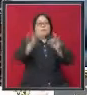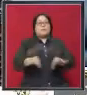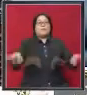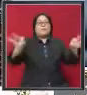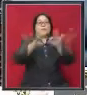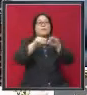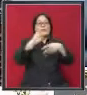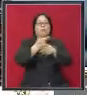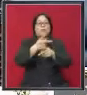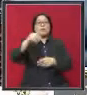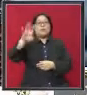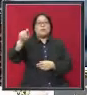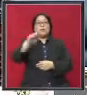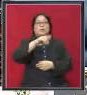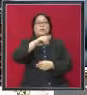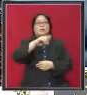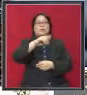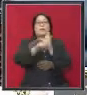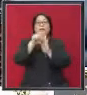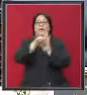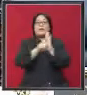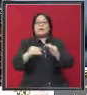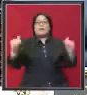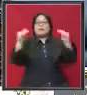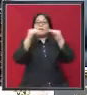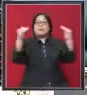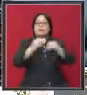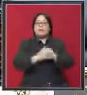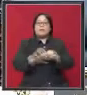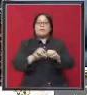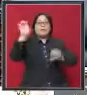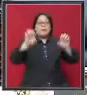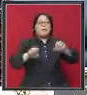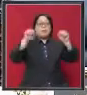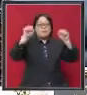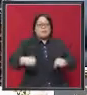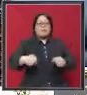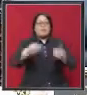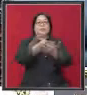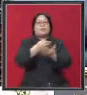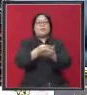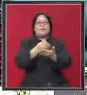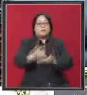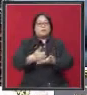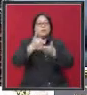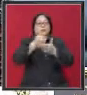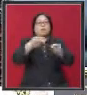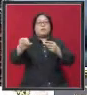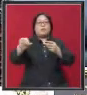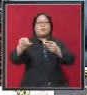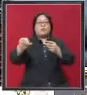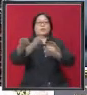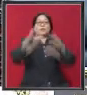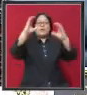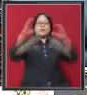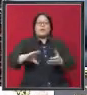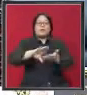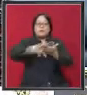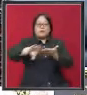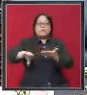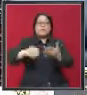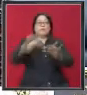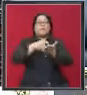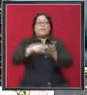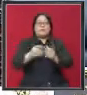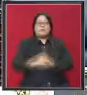penting produk kredit, terma dan syarat pinjaman yang adil, penilaian kemampuan kewangan, bantuan pengurusan hutang dan mekanisme penyelesaian